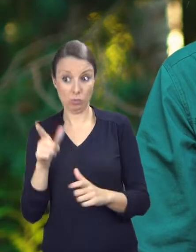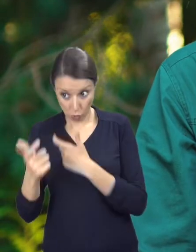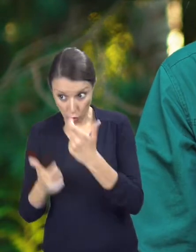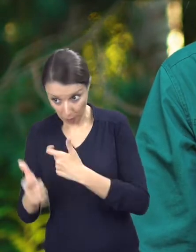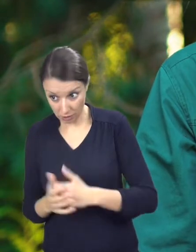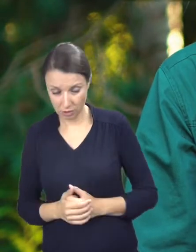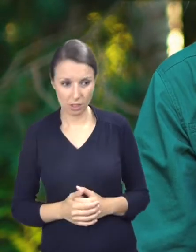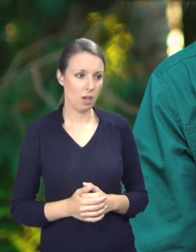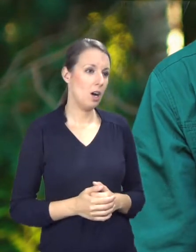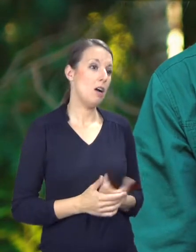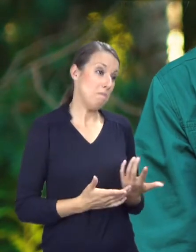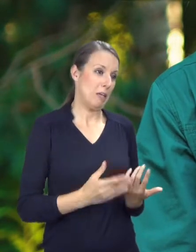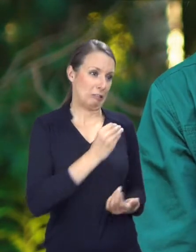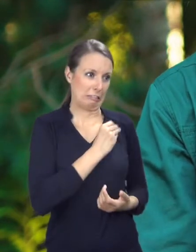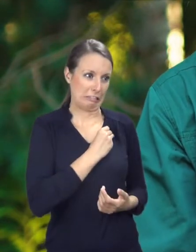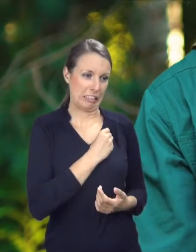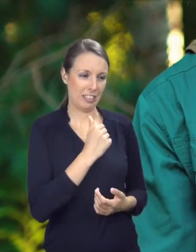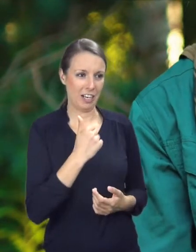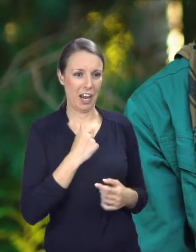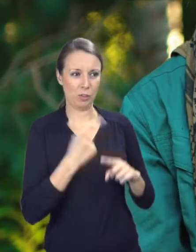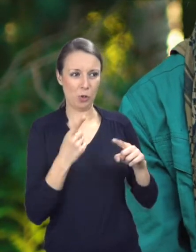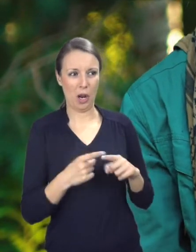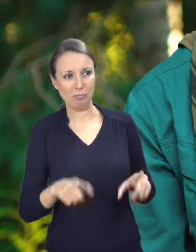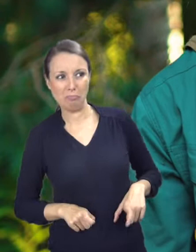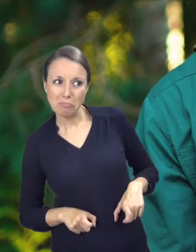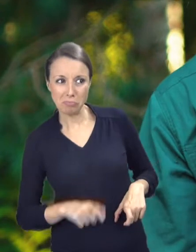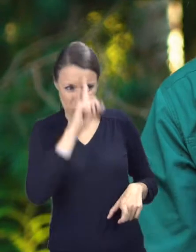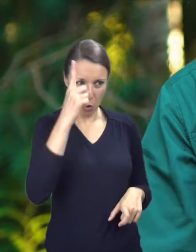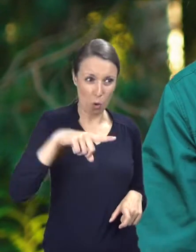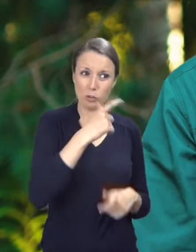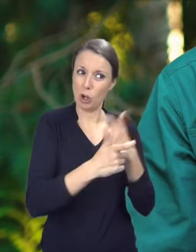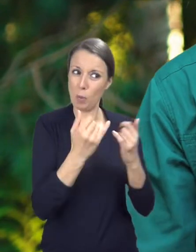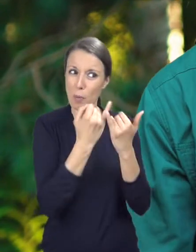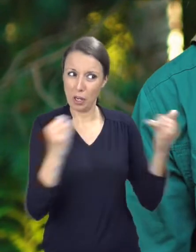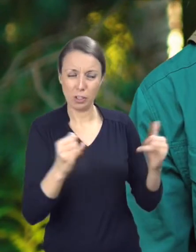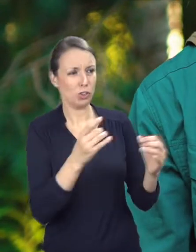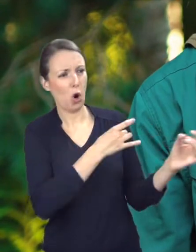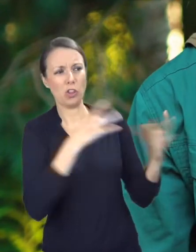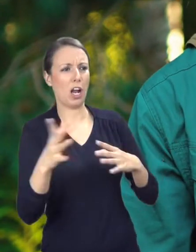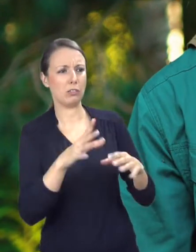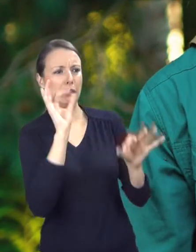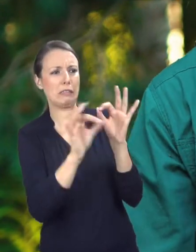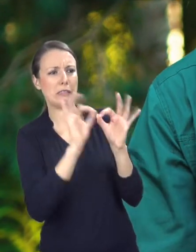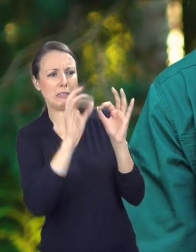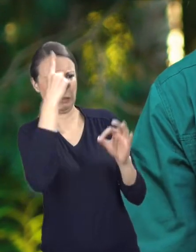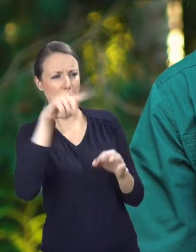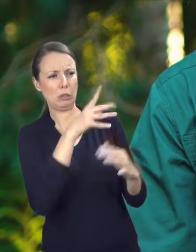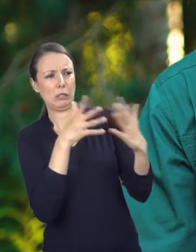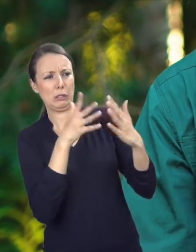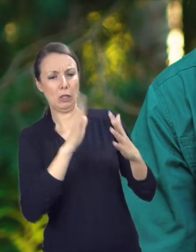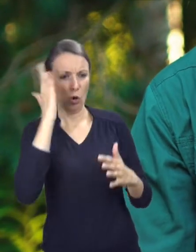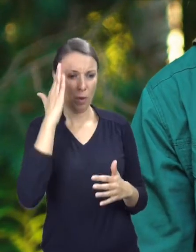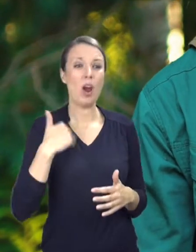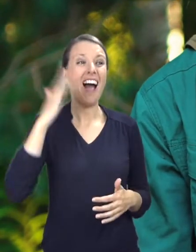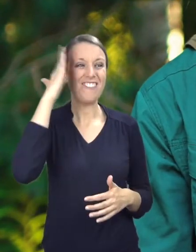zazdroszczę ludziom, którzy są w stanie tak ocenić na pierwszy rzut oka drugą osobę. Ja z praktyki wiem, że to są cechy tak głęboko ukryte, że można je